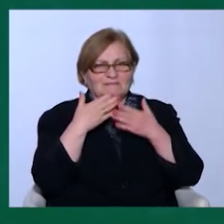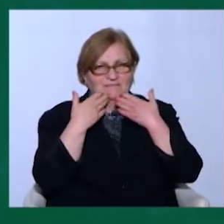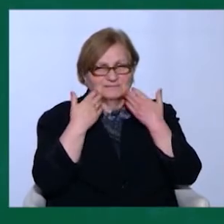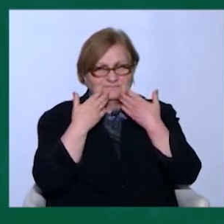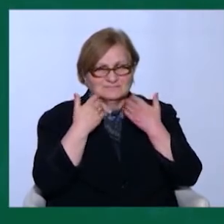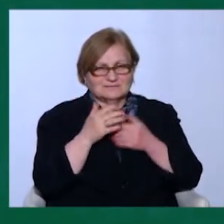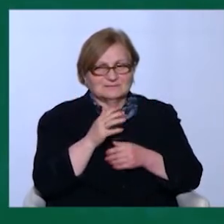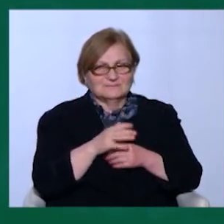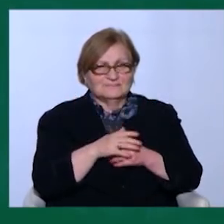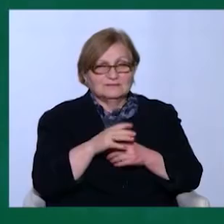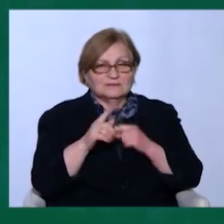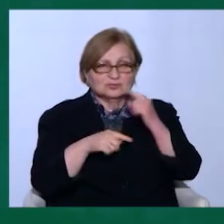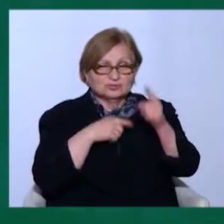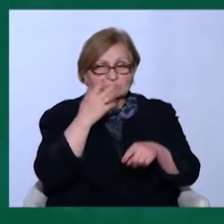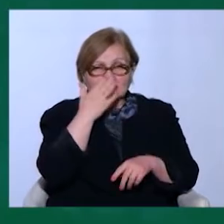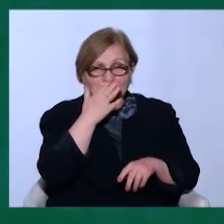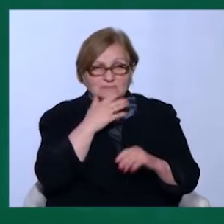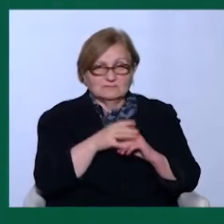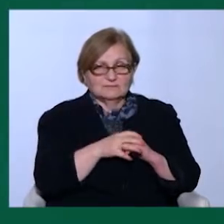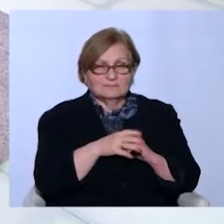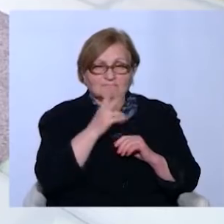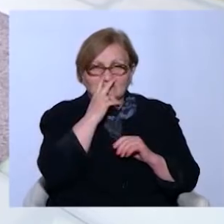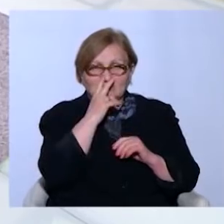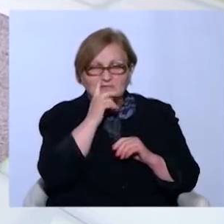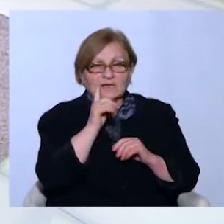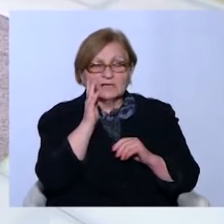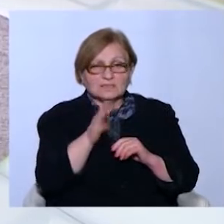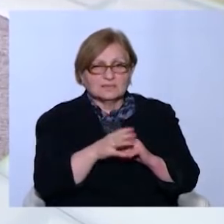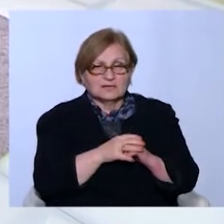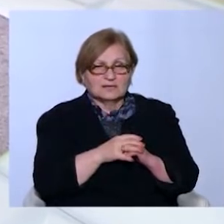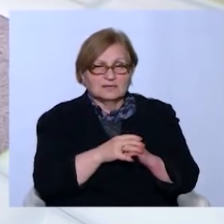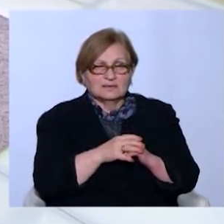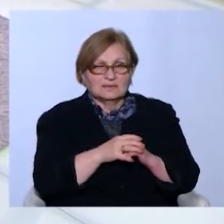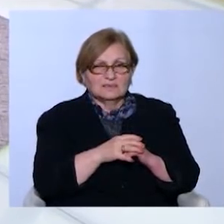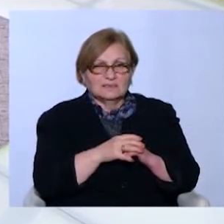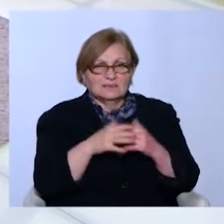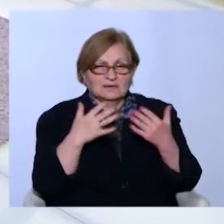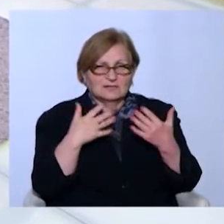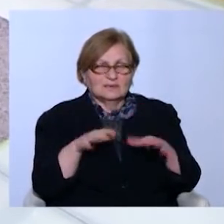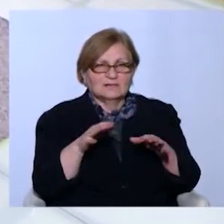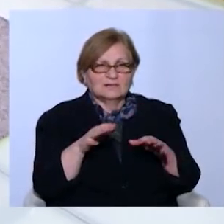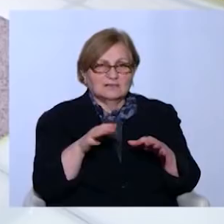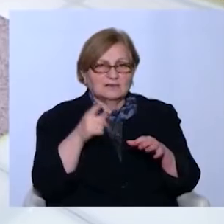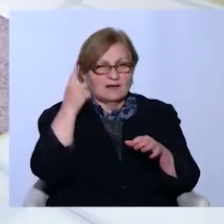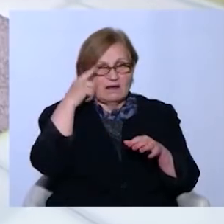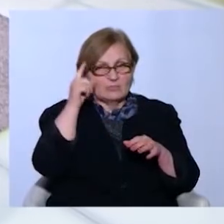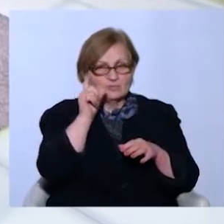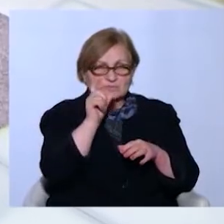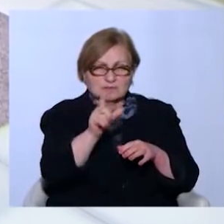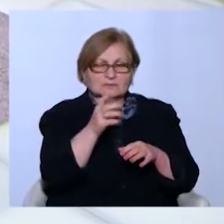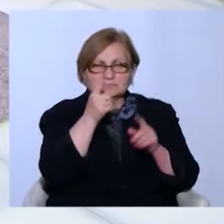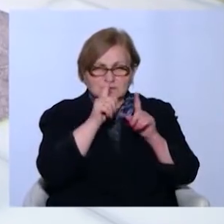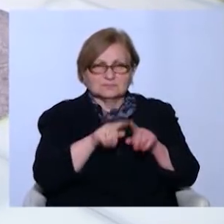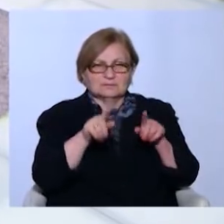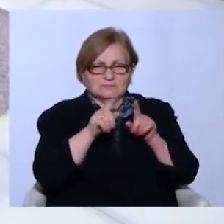იხსნებოდა. მომდევნო გაკვეთილზე მოდი ვნახოთ რა გვექნება. ჩვენ უკვე ამოცანებზე უნდა ვისაუბროთ